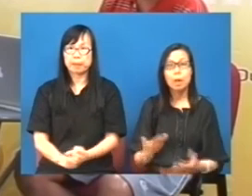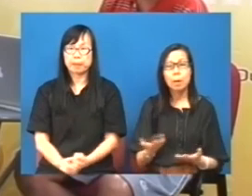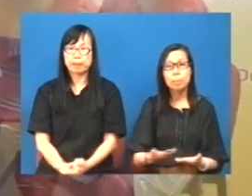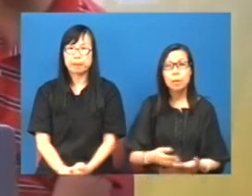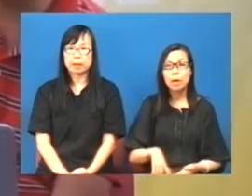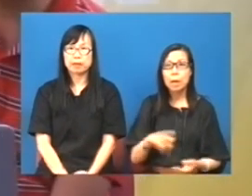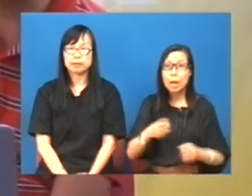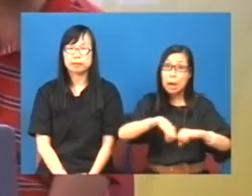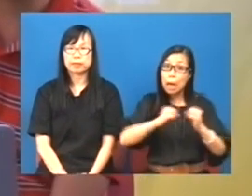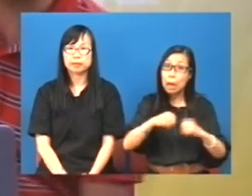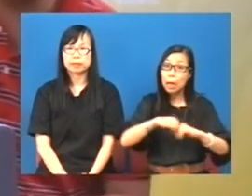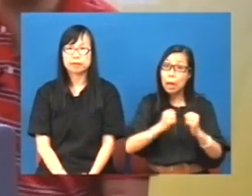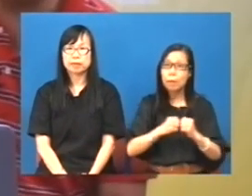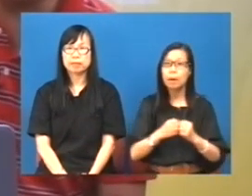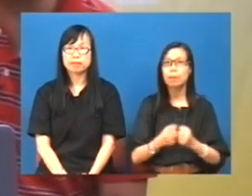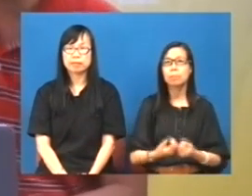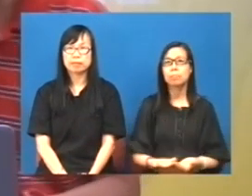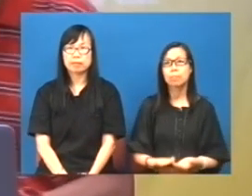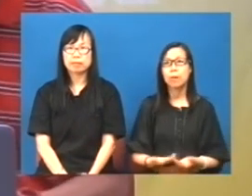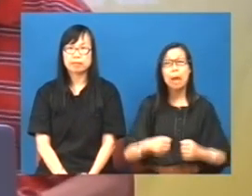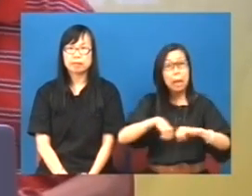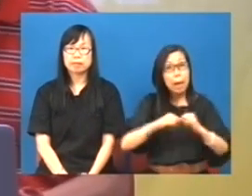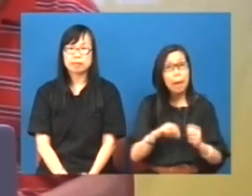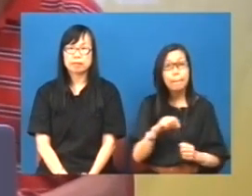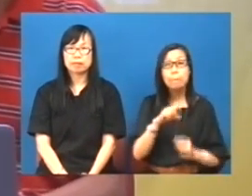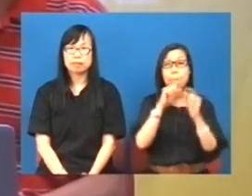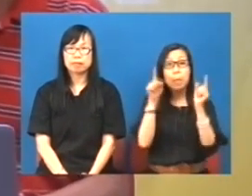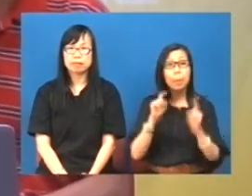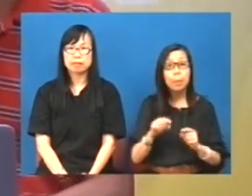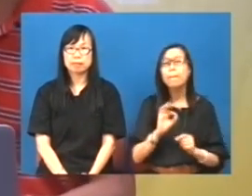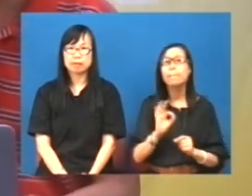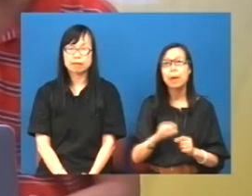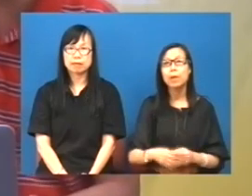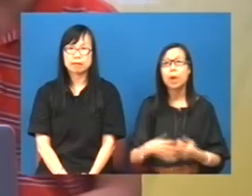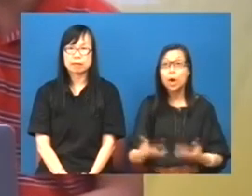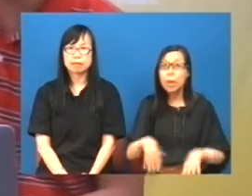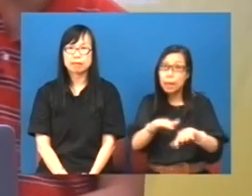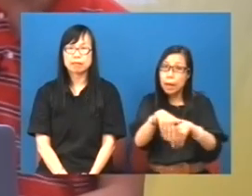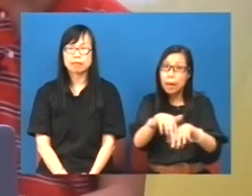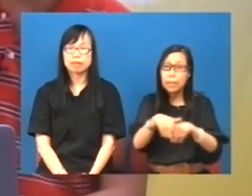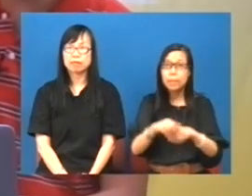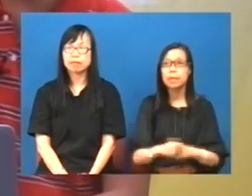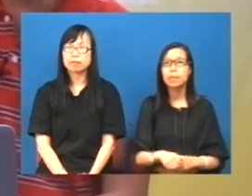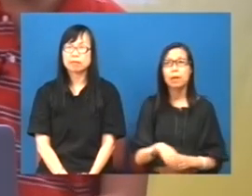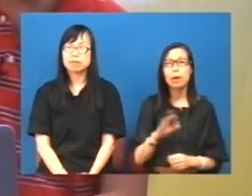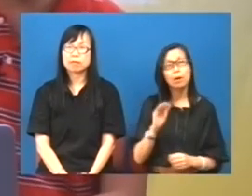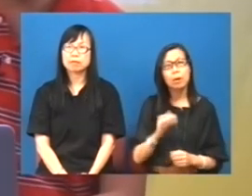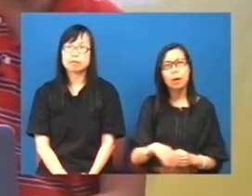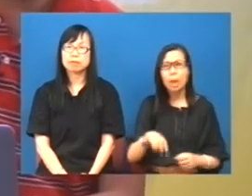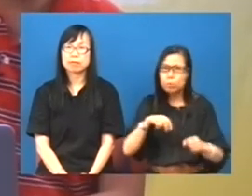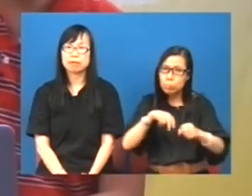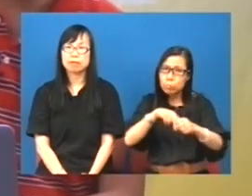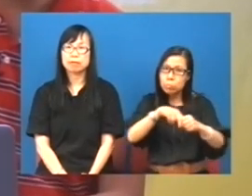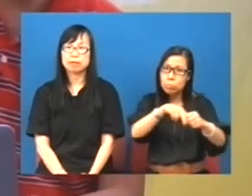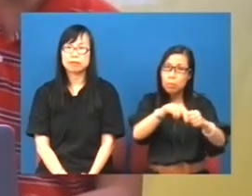結果爛爛爛爛爛當然爛不是問題如果你說你來耕田但如果你說一場球賽如果